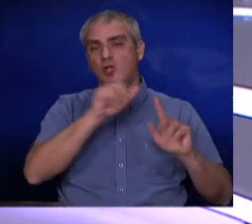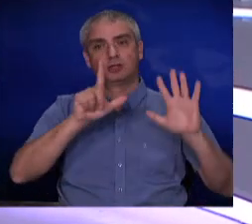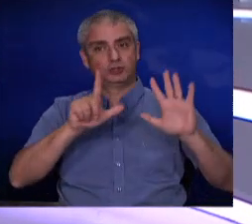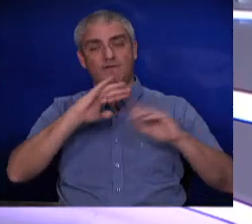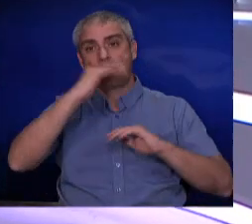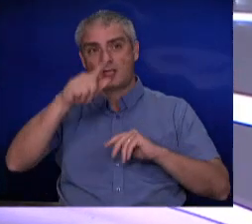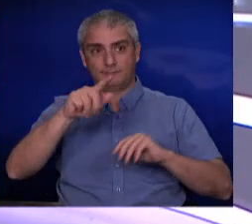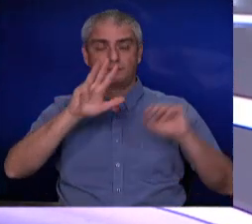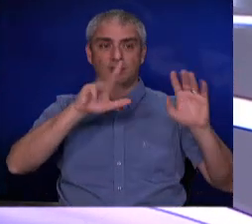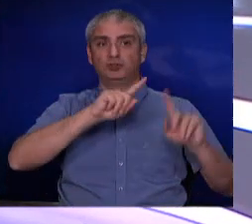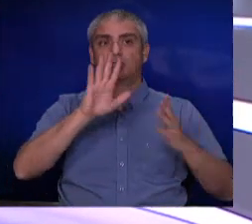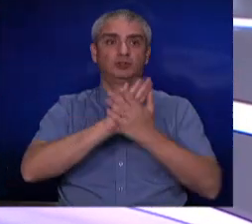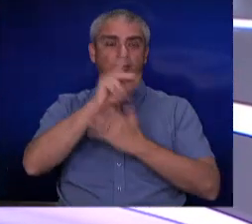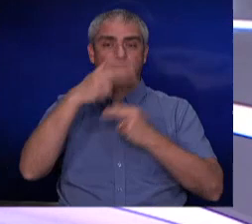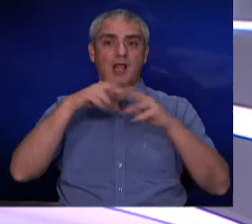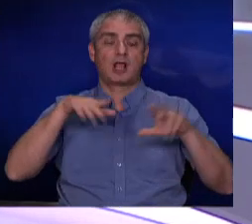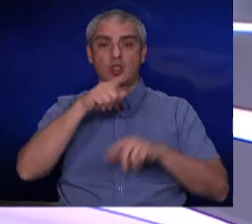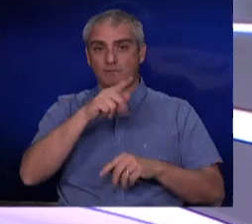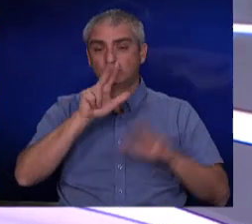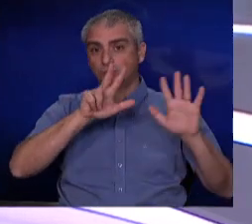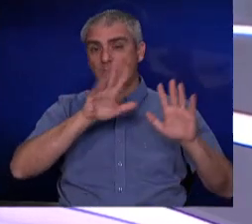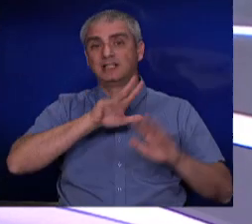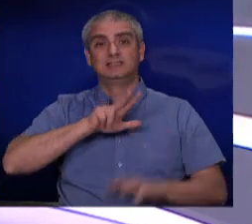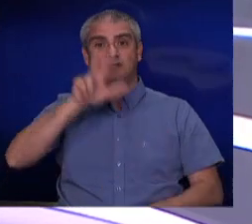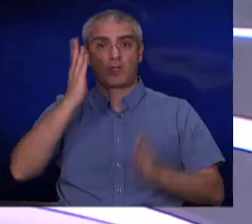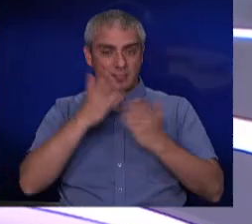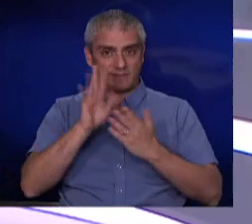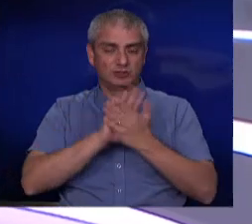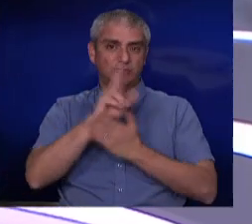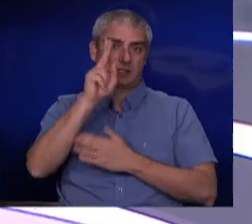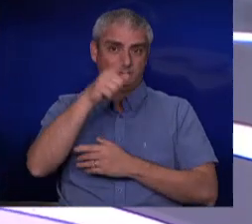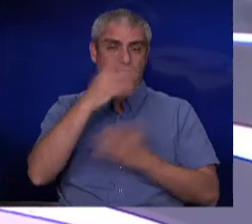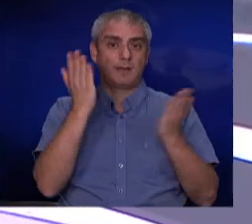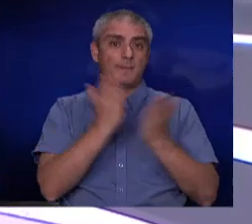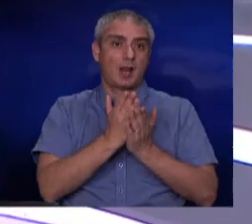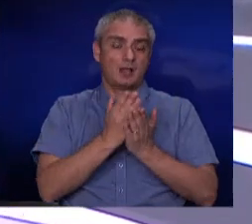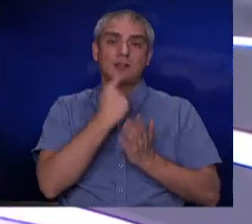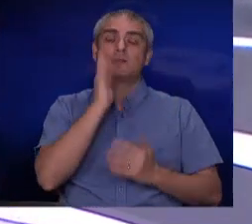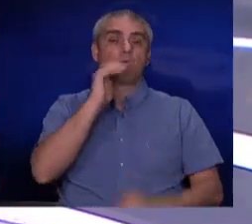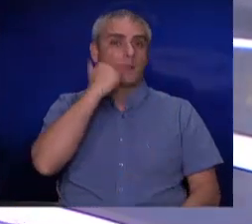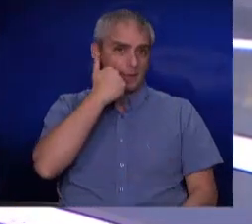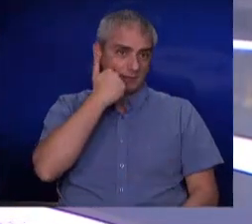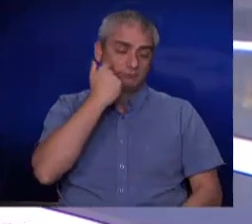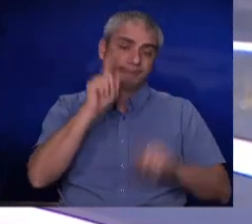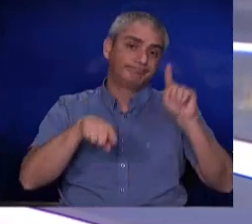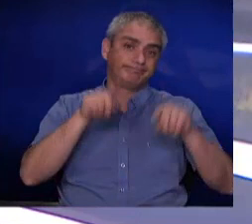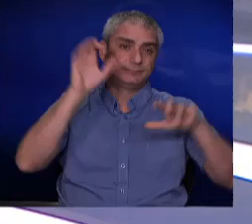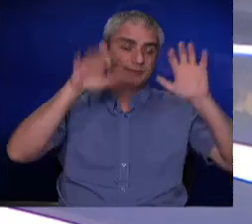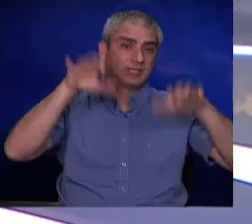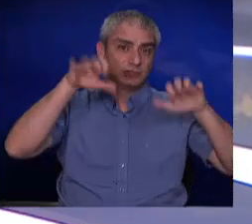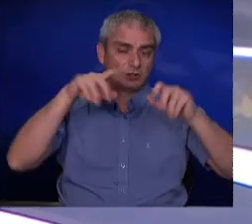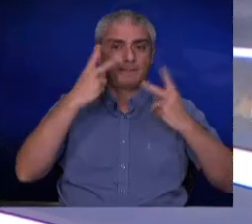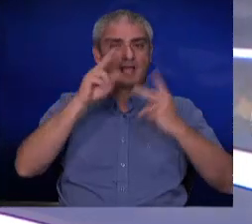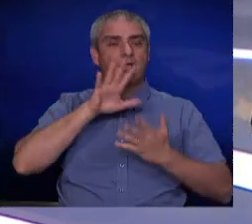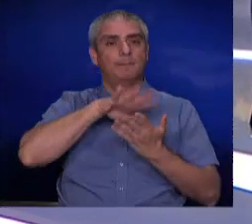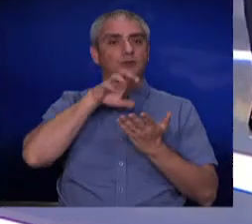בערים, 9-12 לאורך מישור חוף, 8 בצפון הנגב, 12 מעלות באילת. אמרנו גם מחר, ירד מדי פעם גשם מקומי, בעיקר